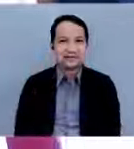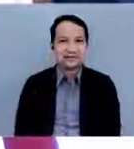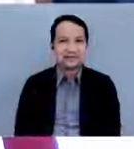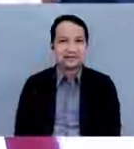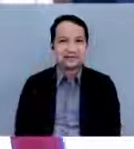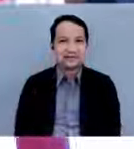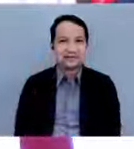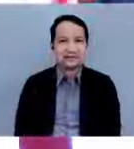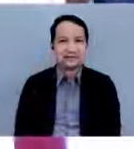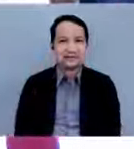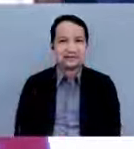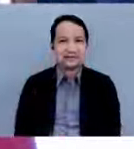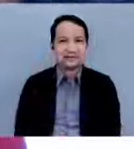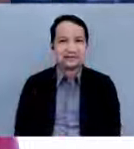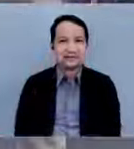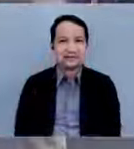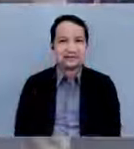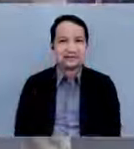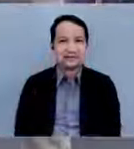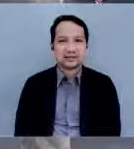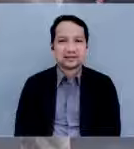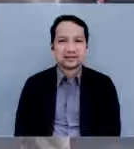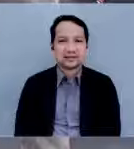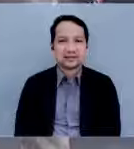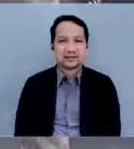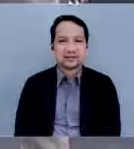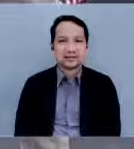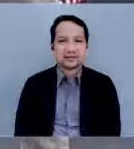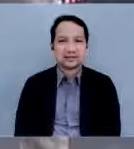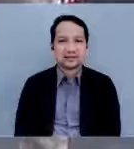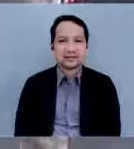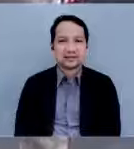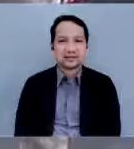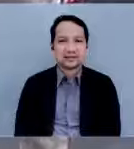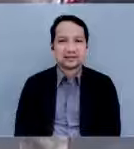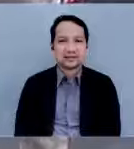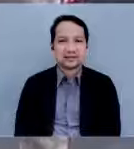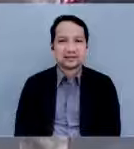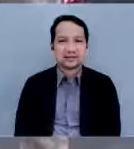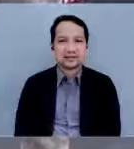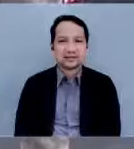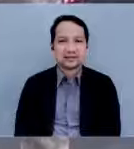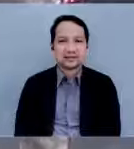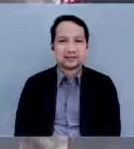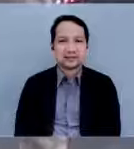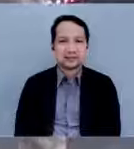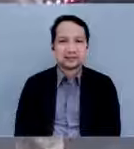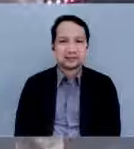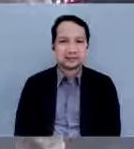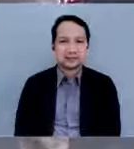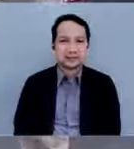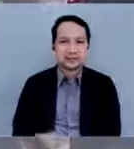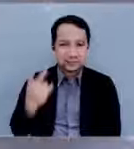ba? Sa isolation. Napipin nyo na sa mga tricep. Di ba napipin nyo? Uy, maganda tong shoulder